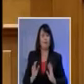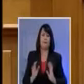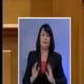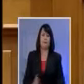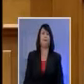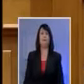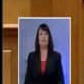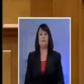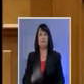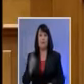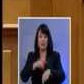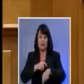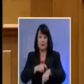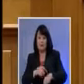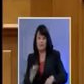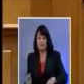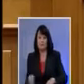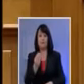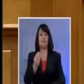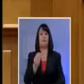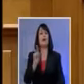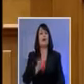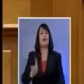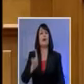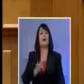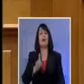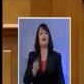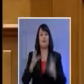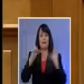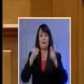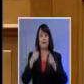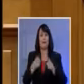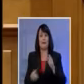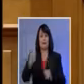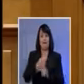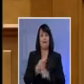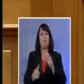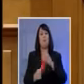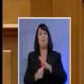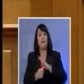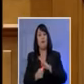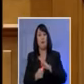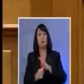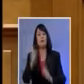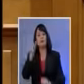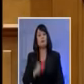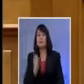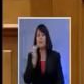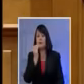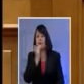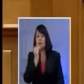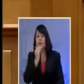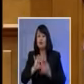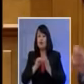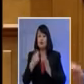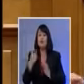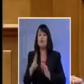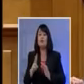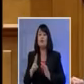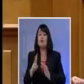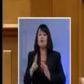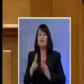Και από την πρώτη στιγμή της εκλογής σας, στο αξίωμα του Προέδρου της Νέας Δημοκρατίας, σπεύσατε αυτή την ιστορία